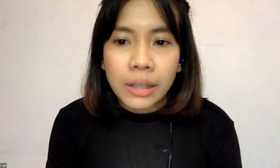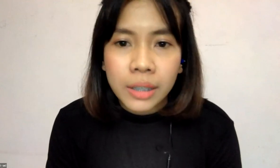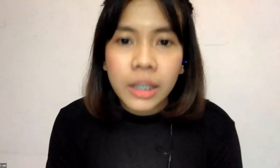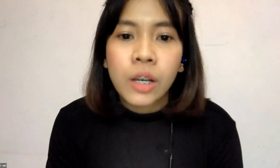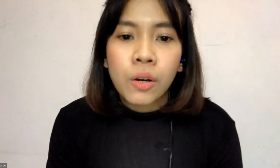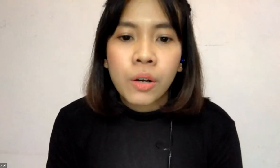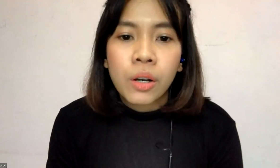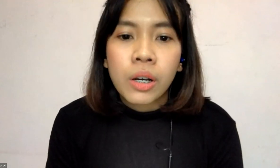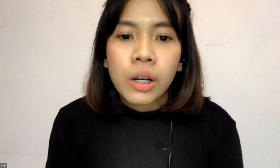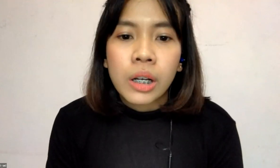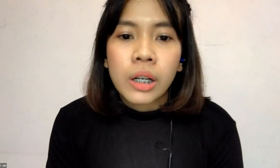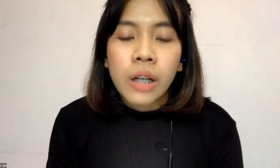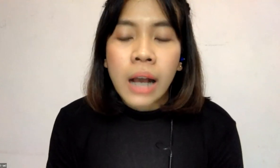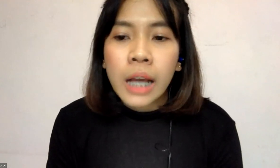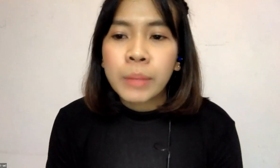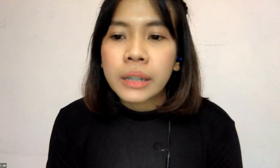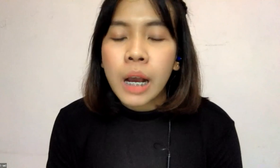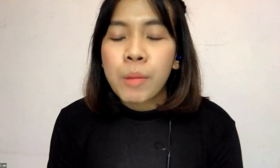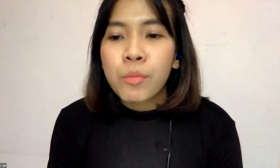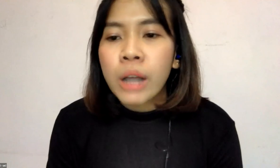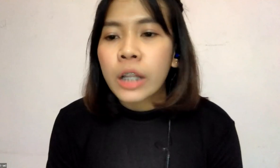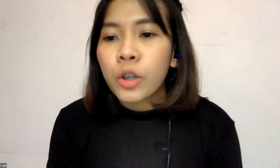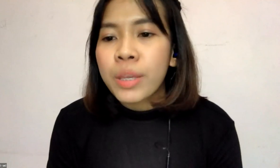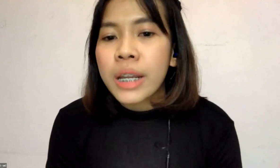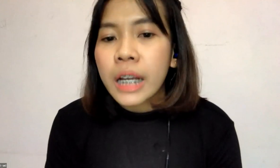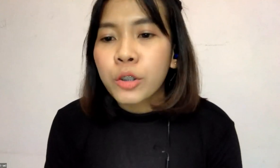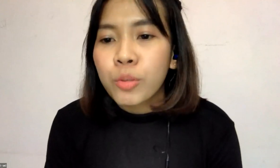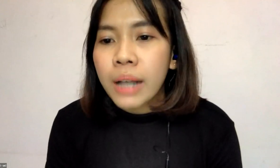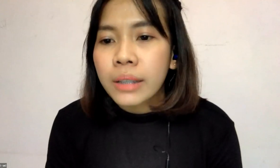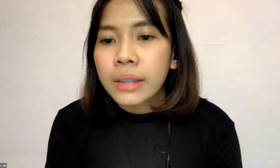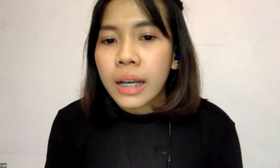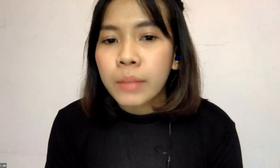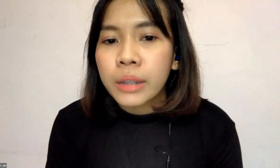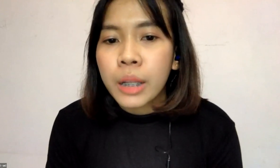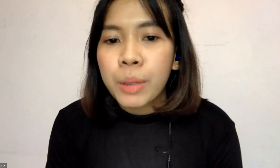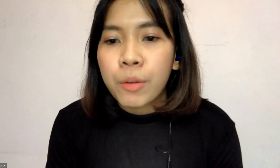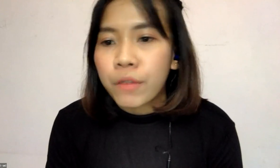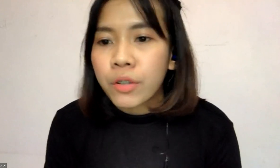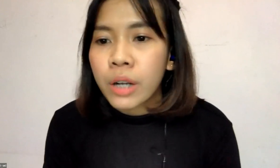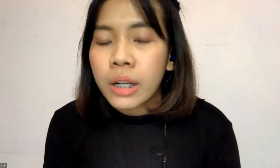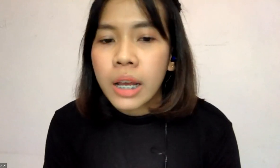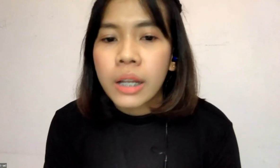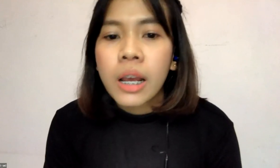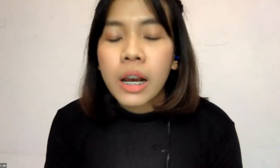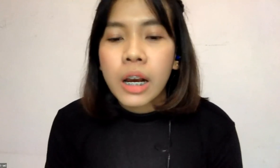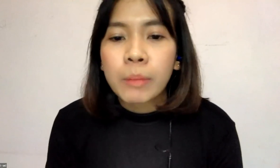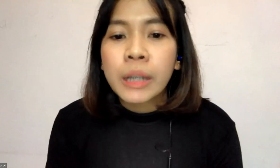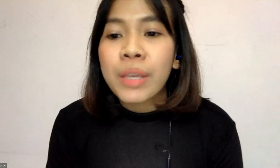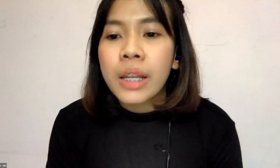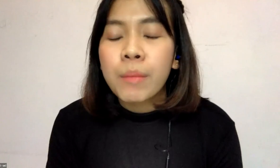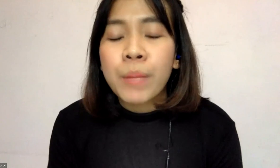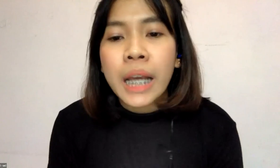berkolaborasi agar bisa membuat atau menjadikan juru bahasa isyarat bisa lebih profesional dan